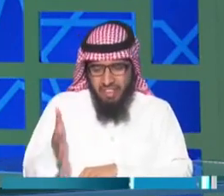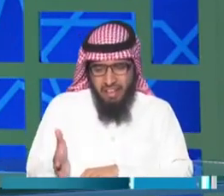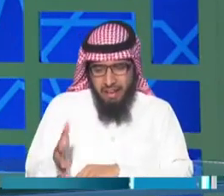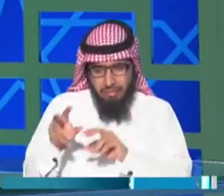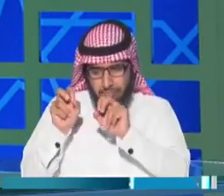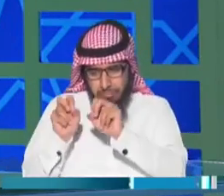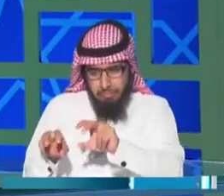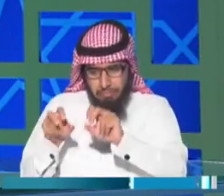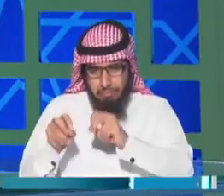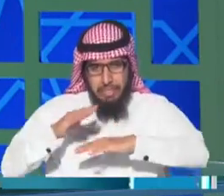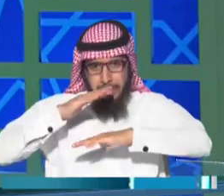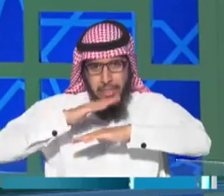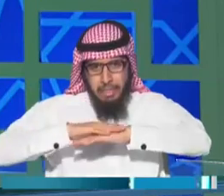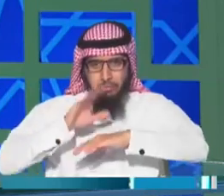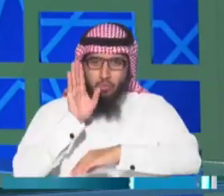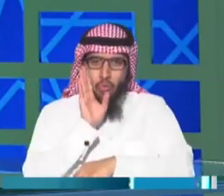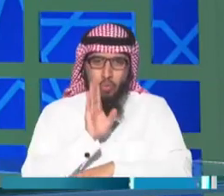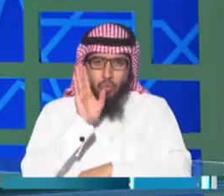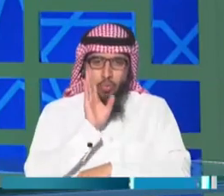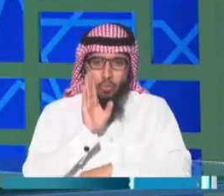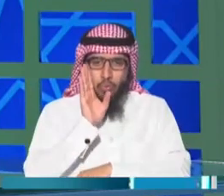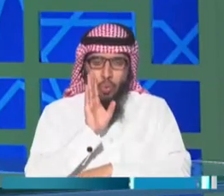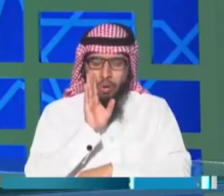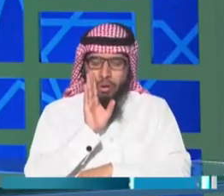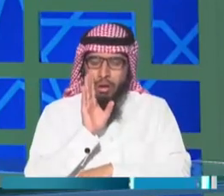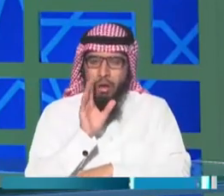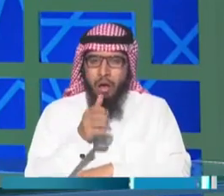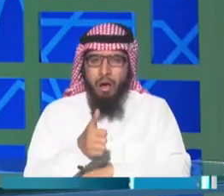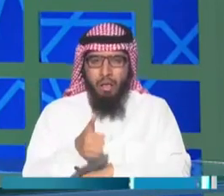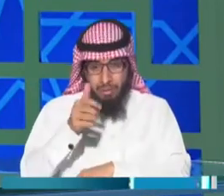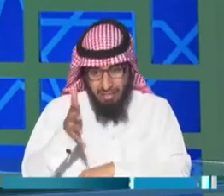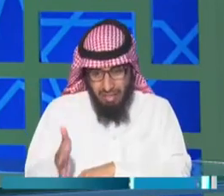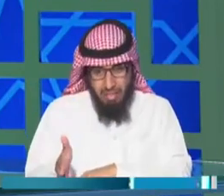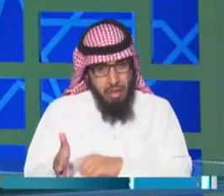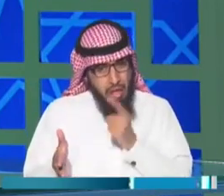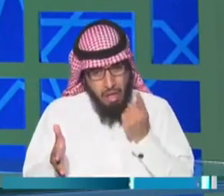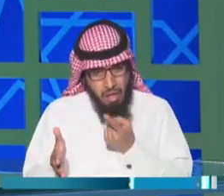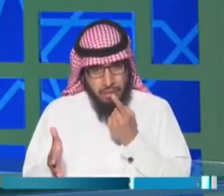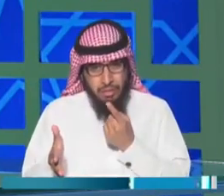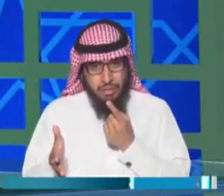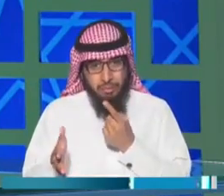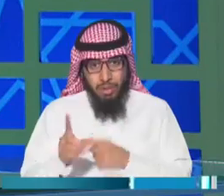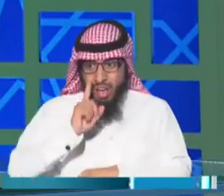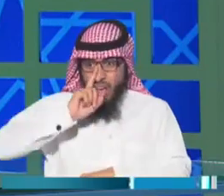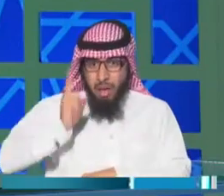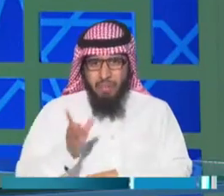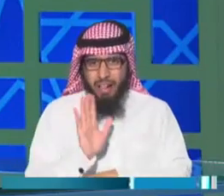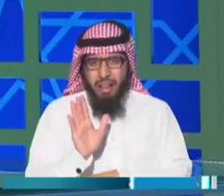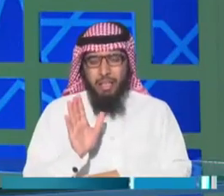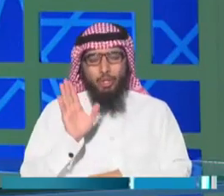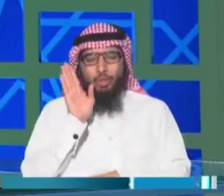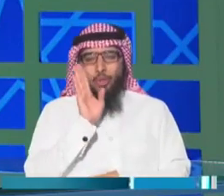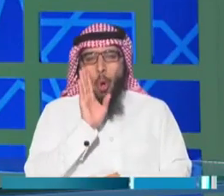تعويدهم على الالتزام بالامور الشرعيه امر مطلوب ولذلك النبي صلى الله عليه